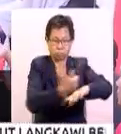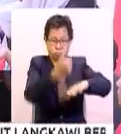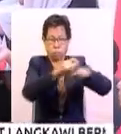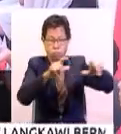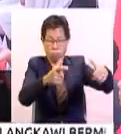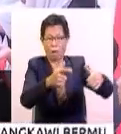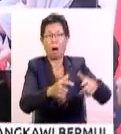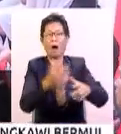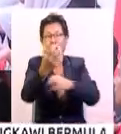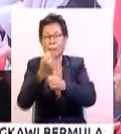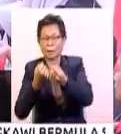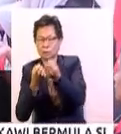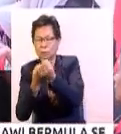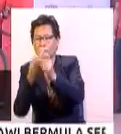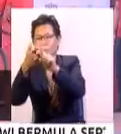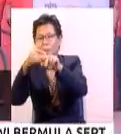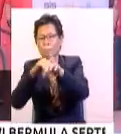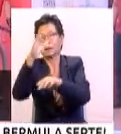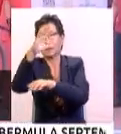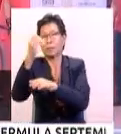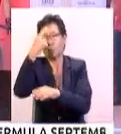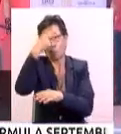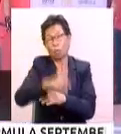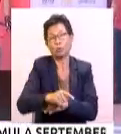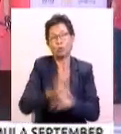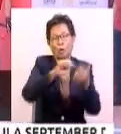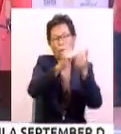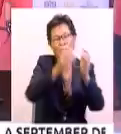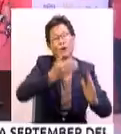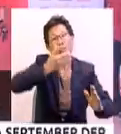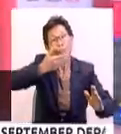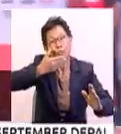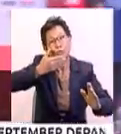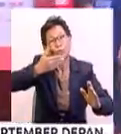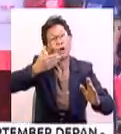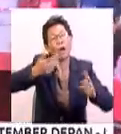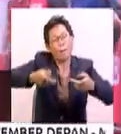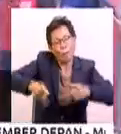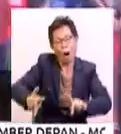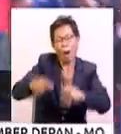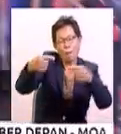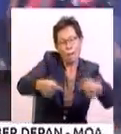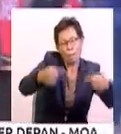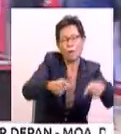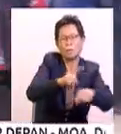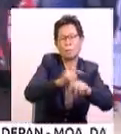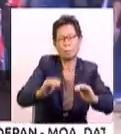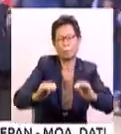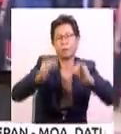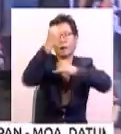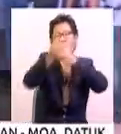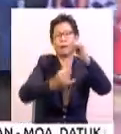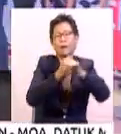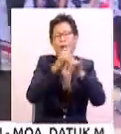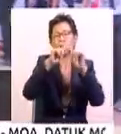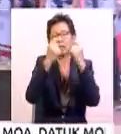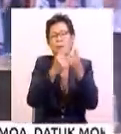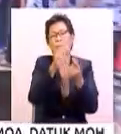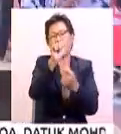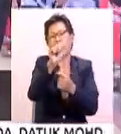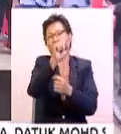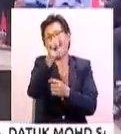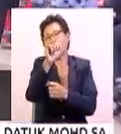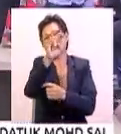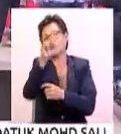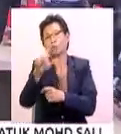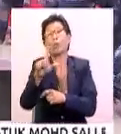tajaan dari mana-mana syarikat dalam usaha memberi atlet muda peluang bertanding di peringkat antarabangsa. Tim Azizul kini mempunyai 4